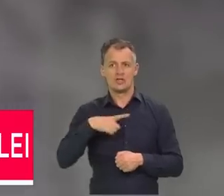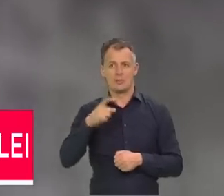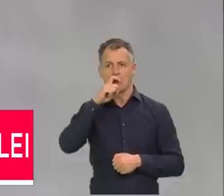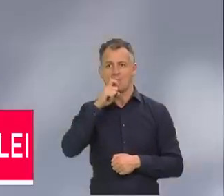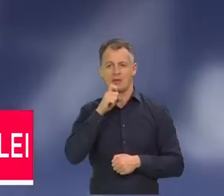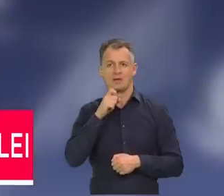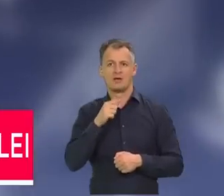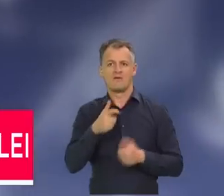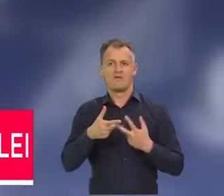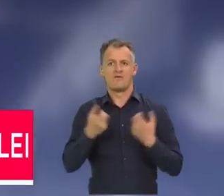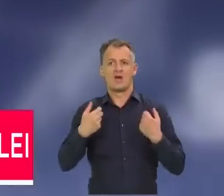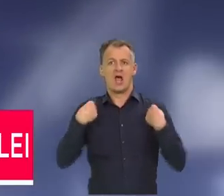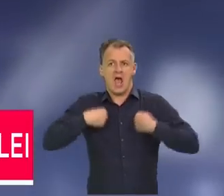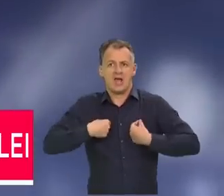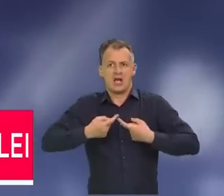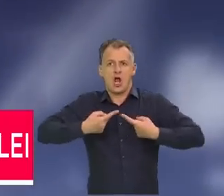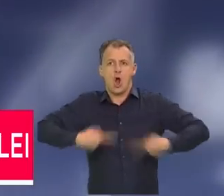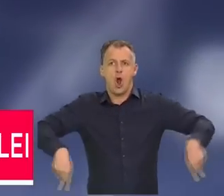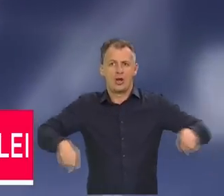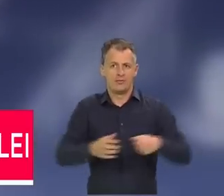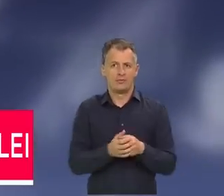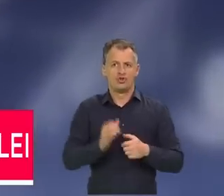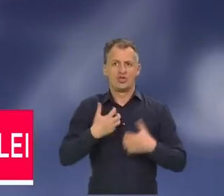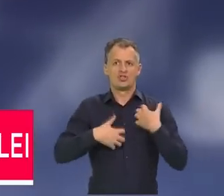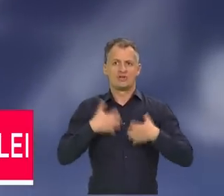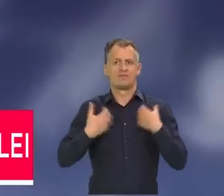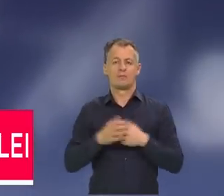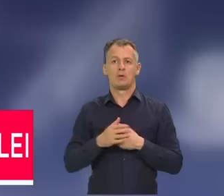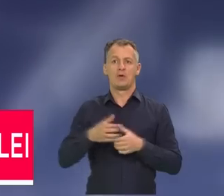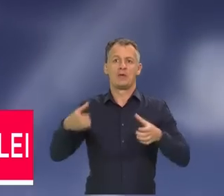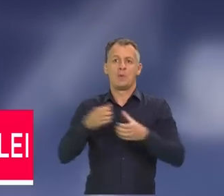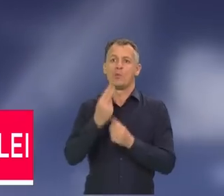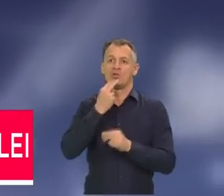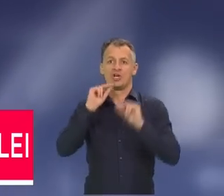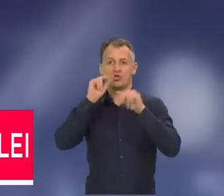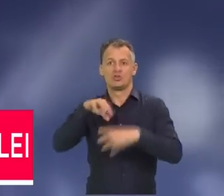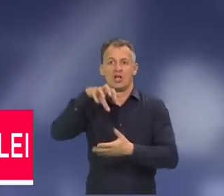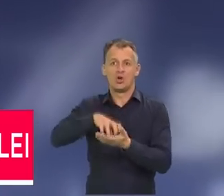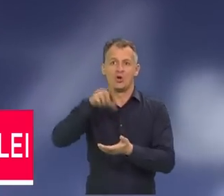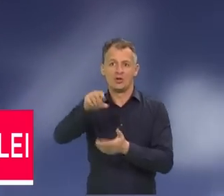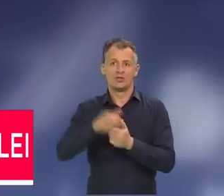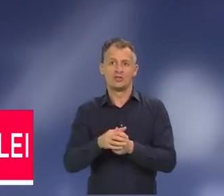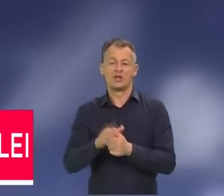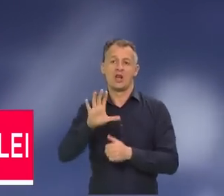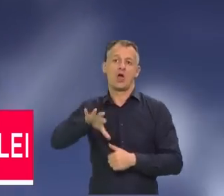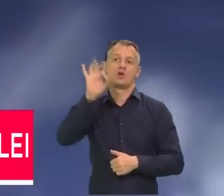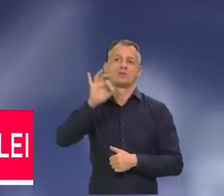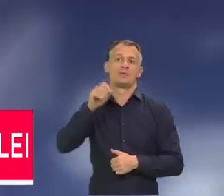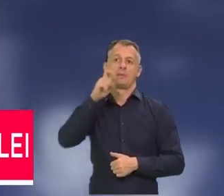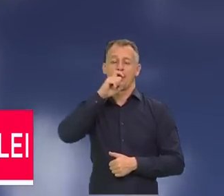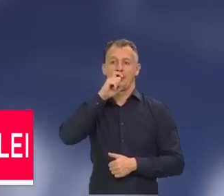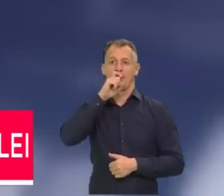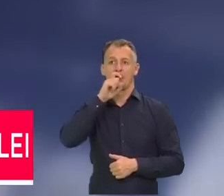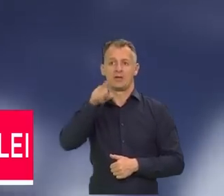dezbrăcat, dezorientat și agitat. Un echipaj de polițiști a ajuns la fața locului și l-au găsit pe